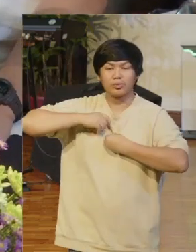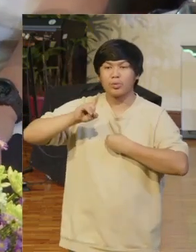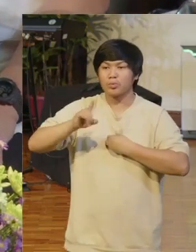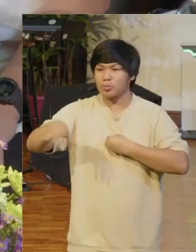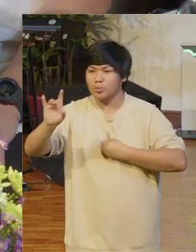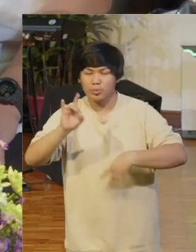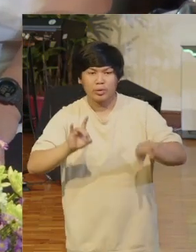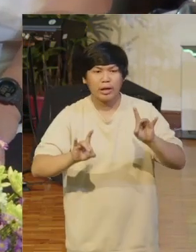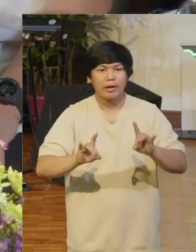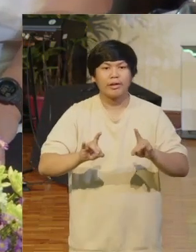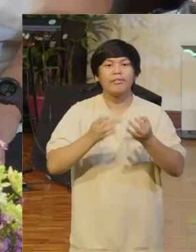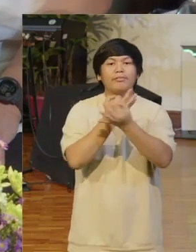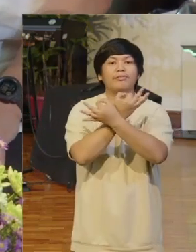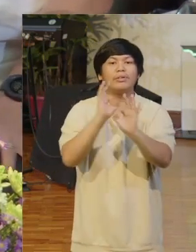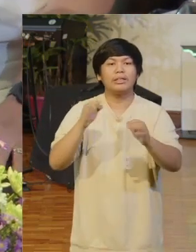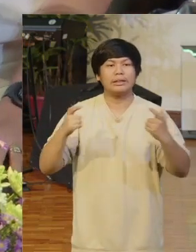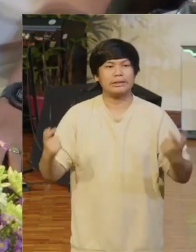sin.